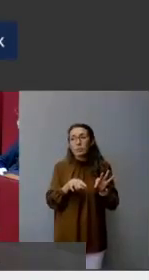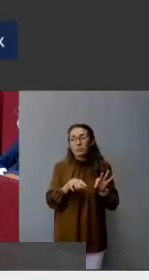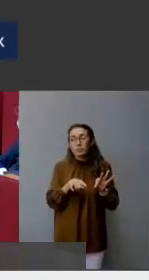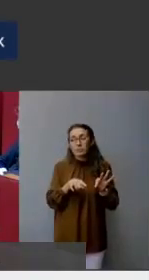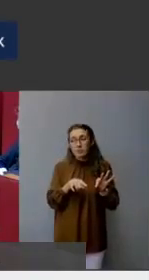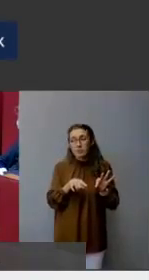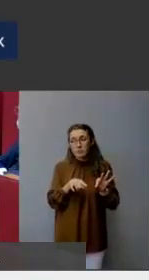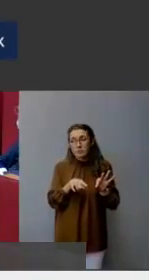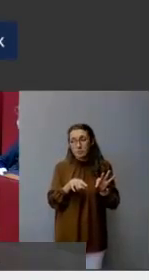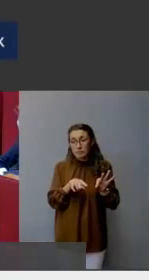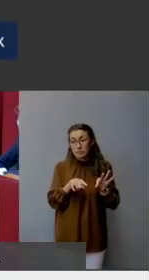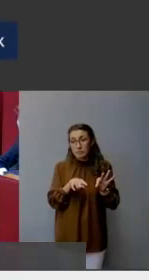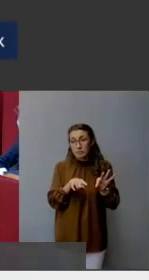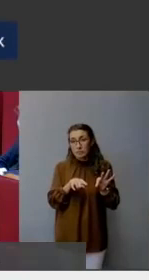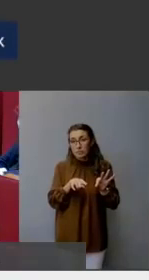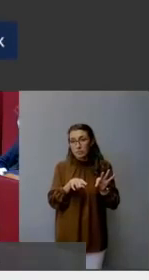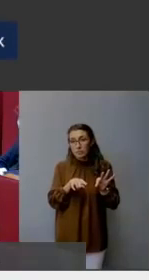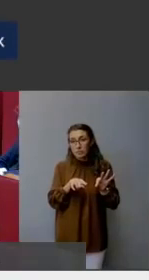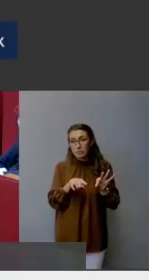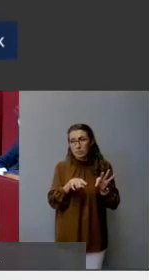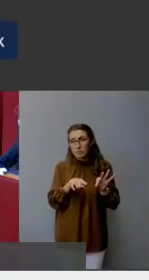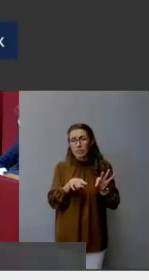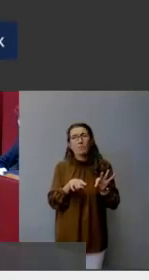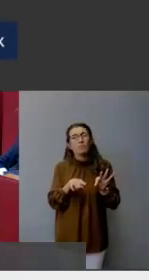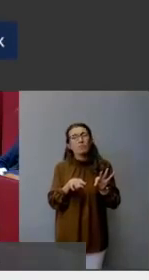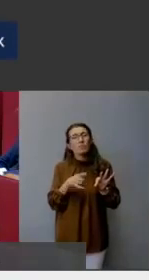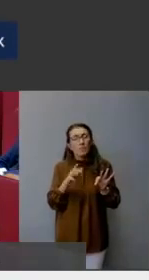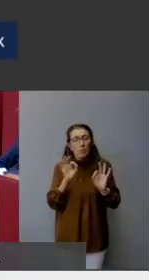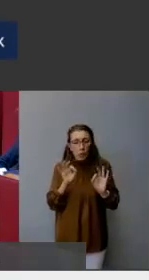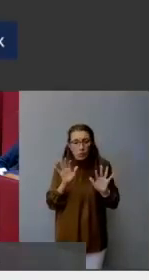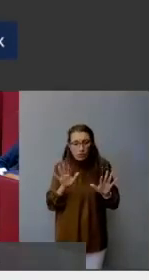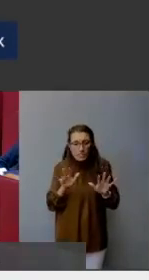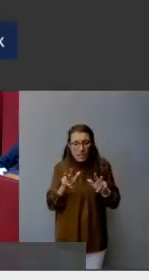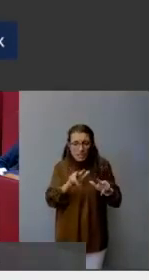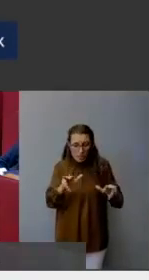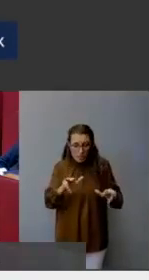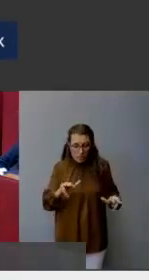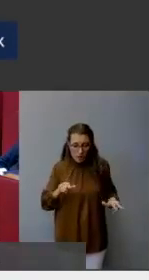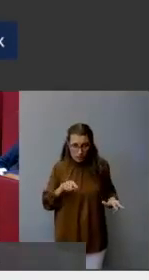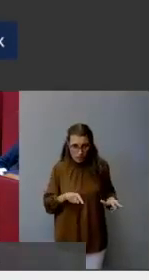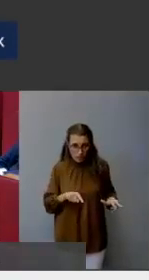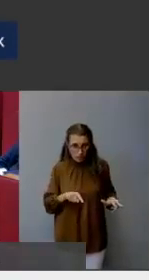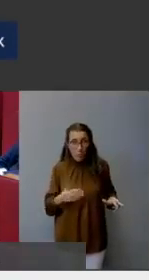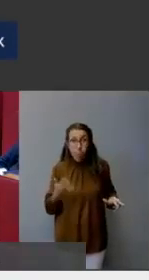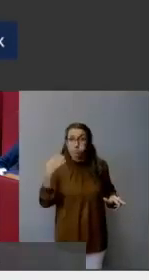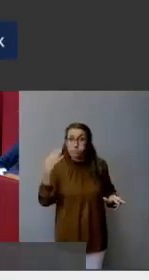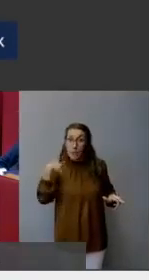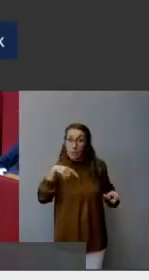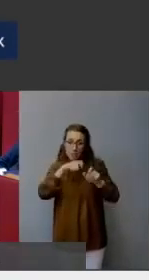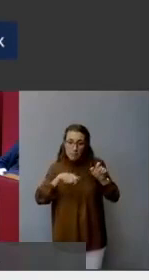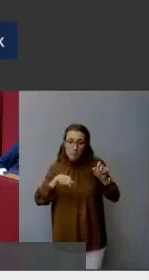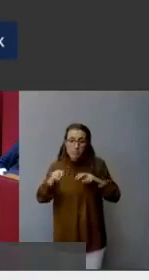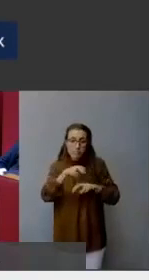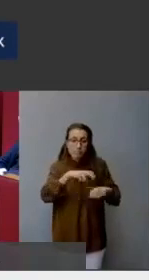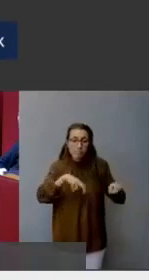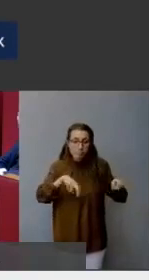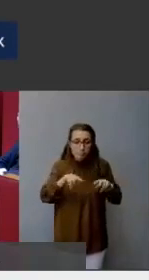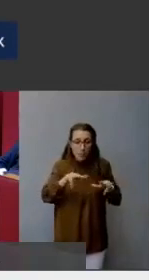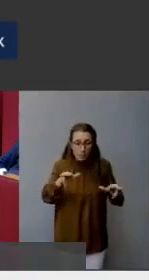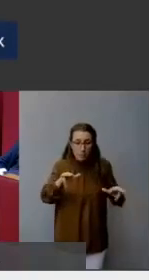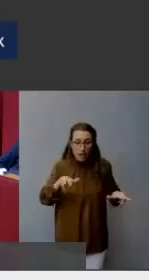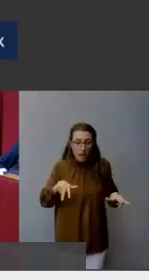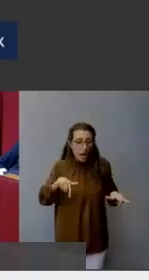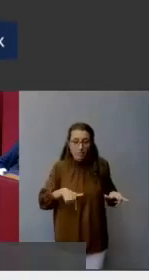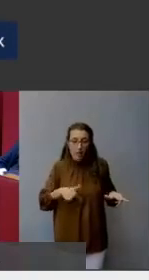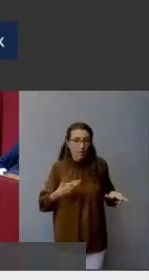sottrae circa 10 posteggi della zona quindi la mia domanda è appunto avere informazioni in merito sia